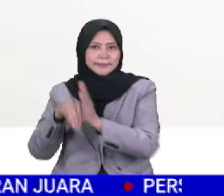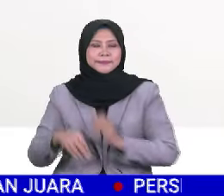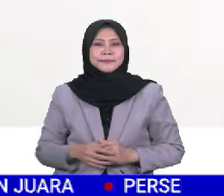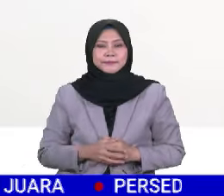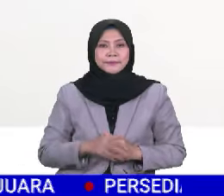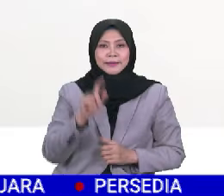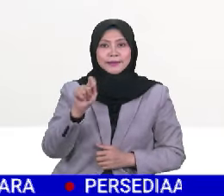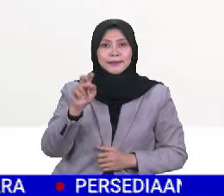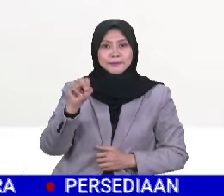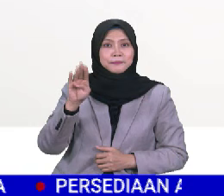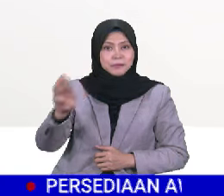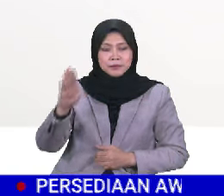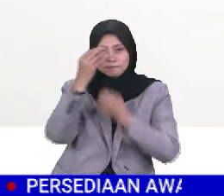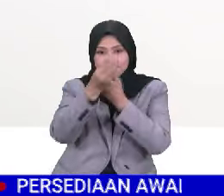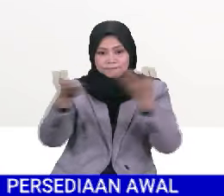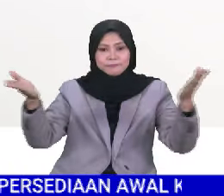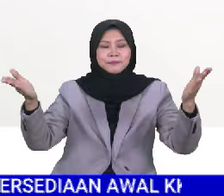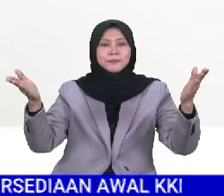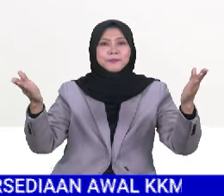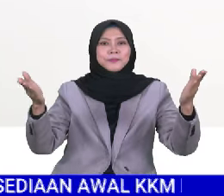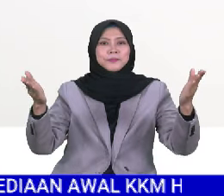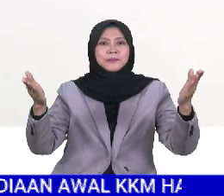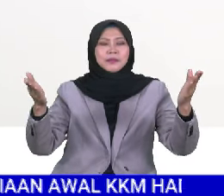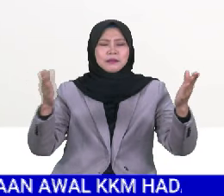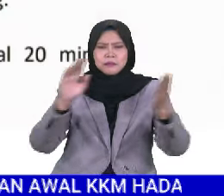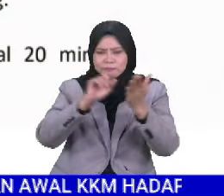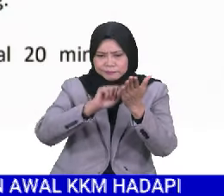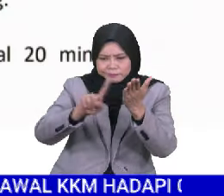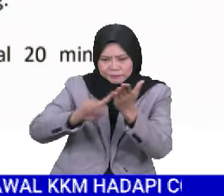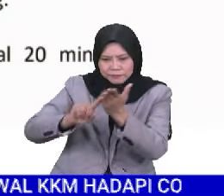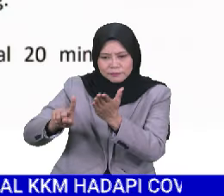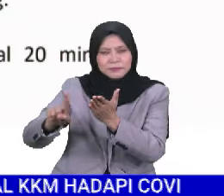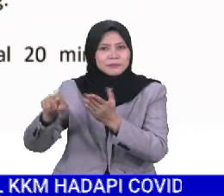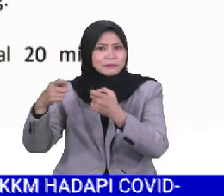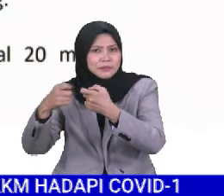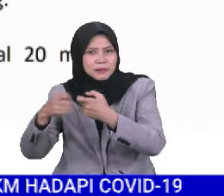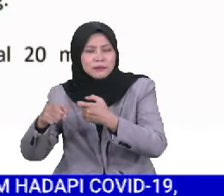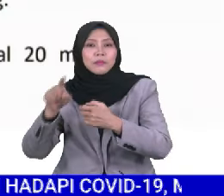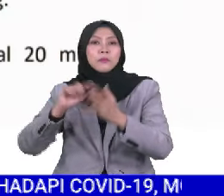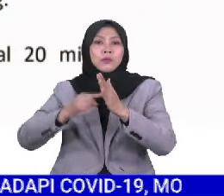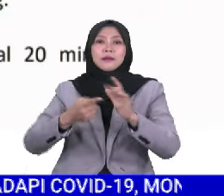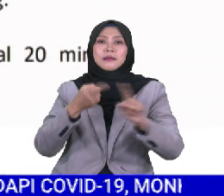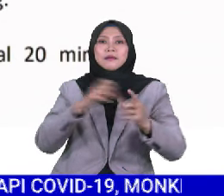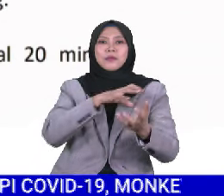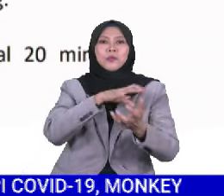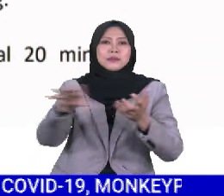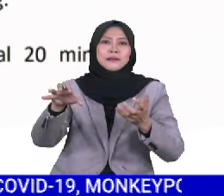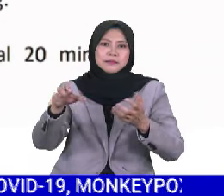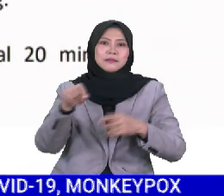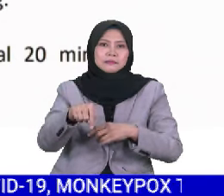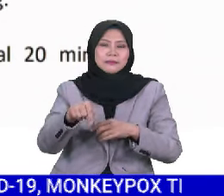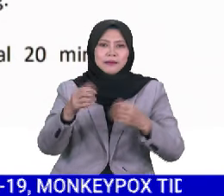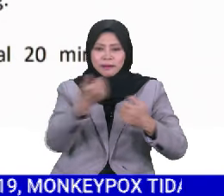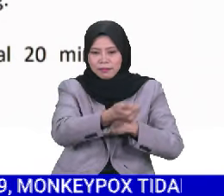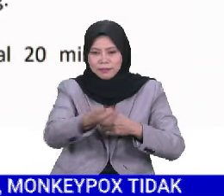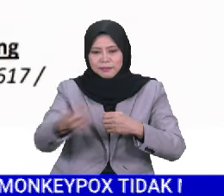di MB dalam kenyataan resminya memaklumkan dari syaithan yang dilakukan mendapati ia berpunca daripada kerusakannya di salah